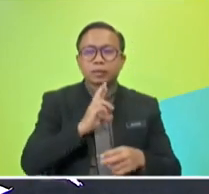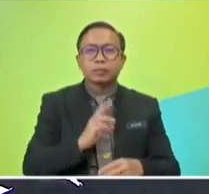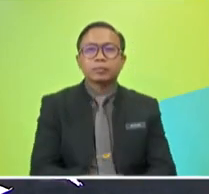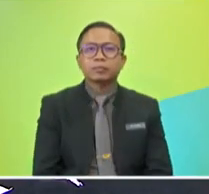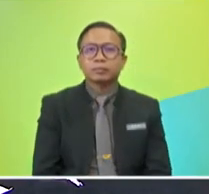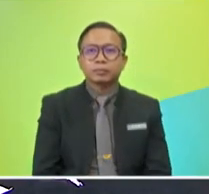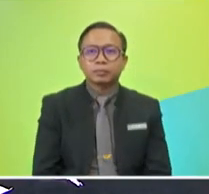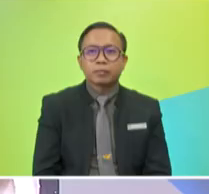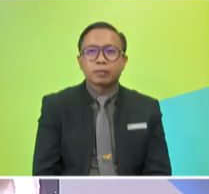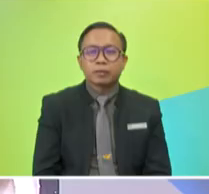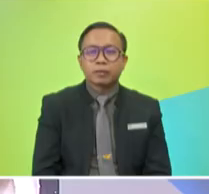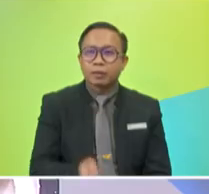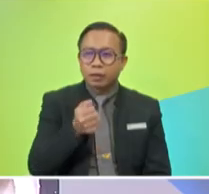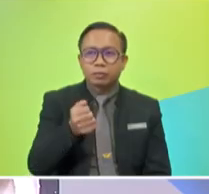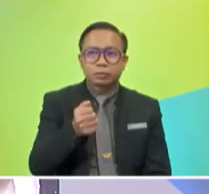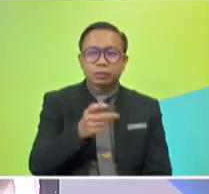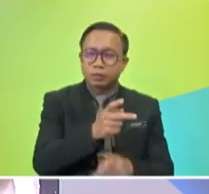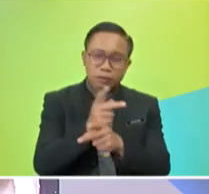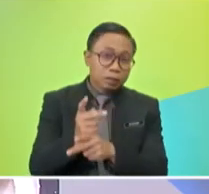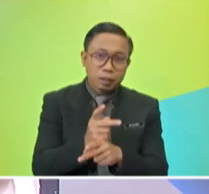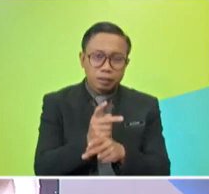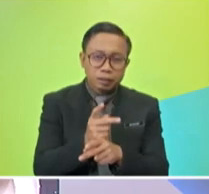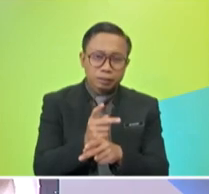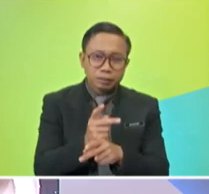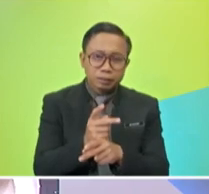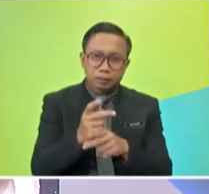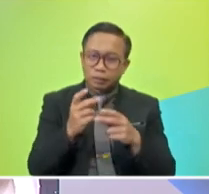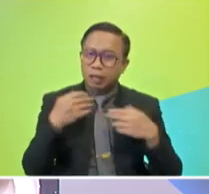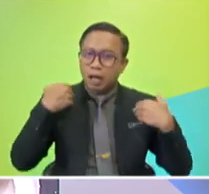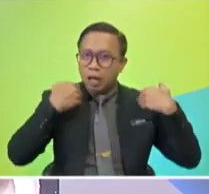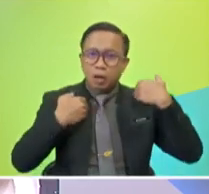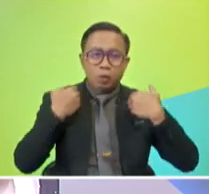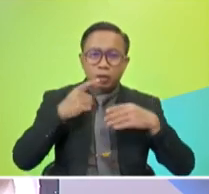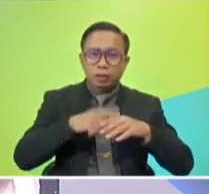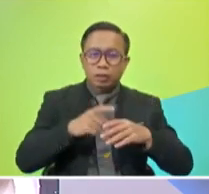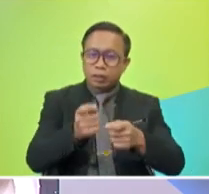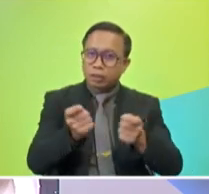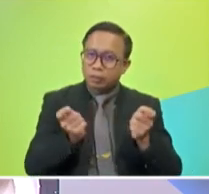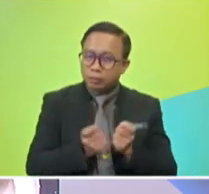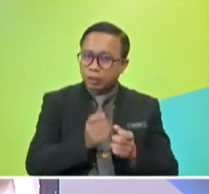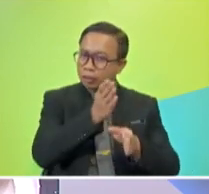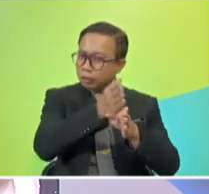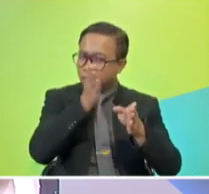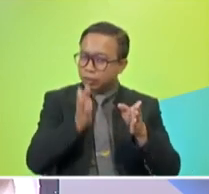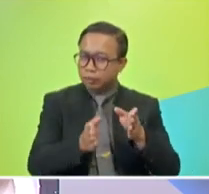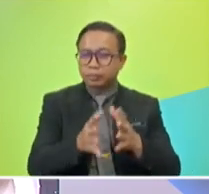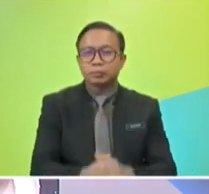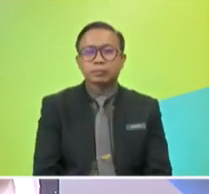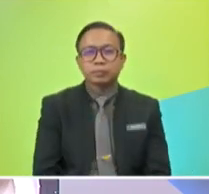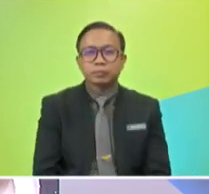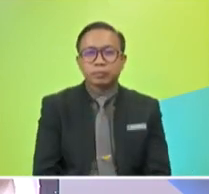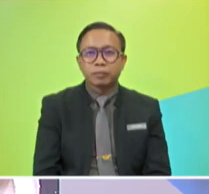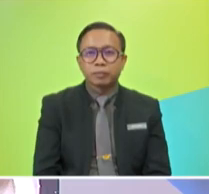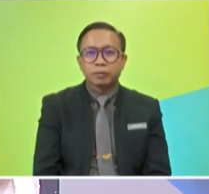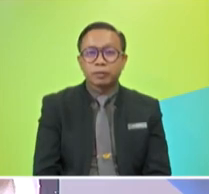Kamu memelihara hewan peliharaan di kawasan kejiranai sama